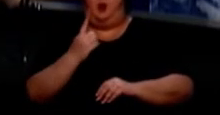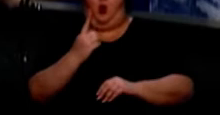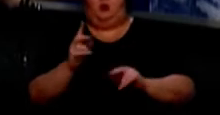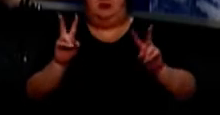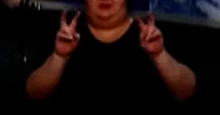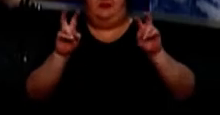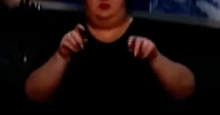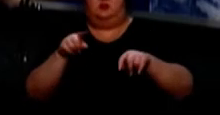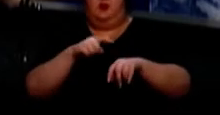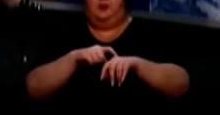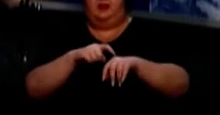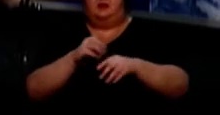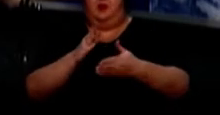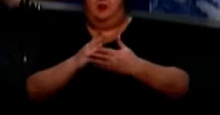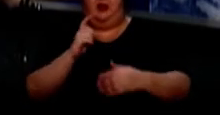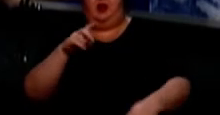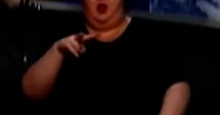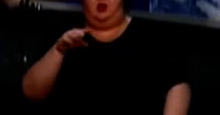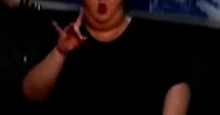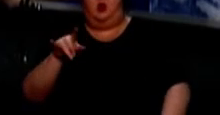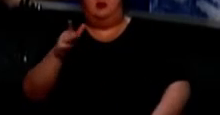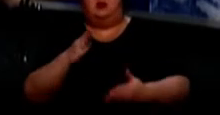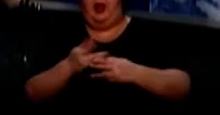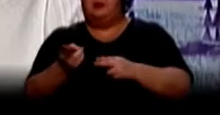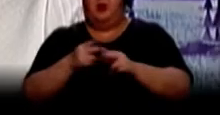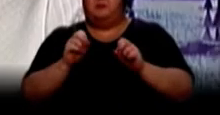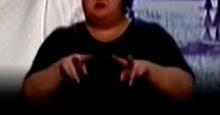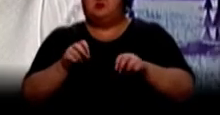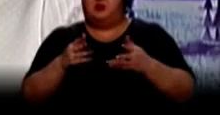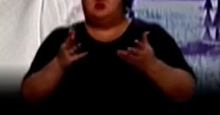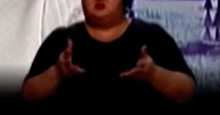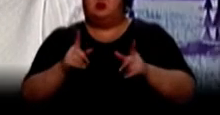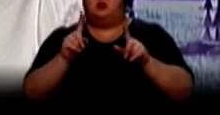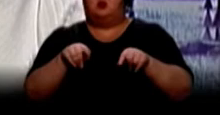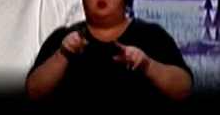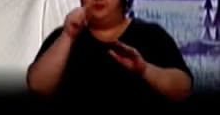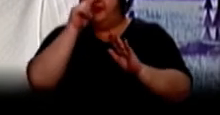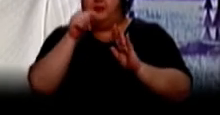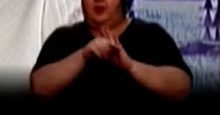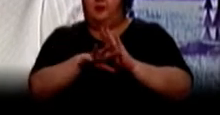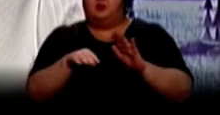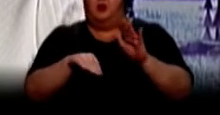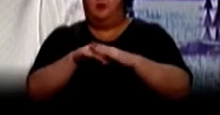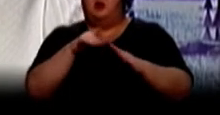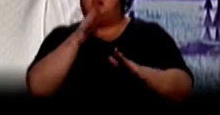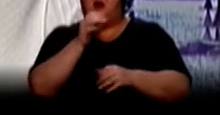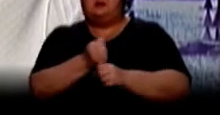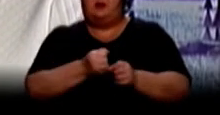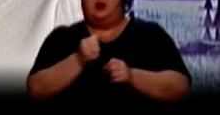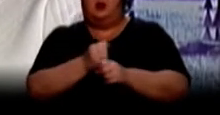цього пластику, він містить хлор, він є небезпечним, і тому для того, щоб він не потрапив під час переробки